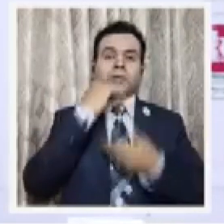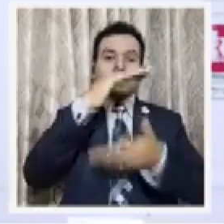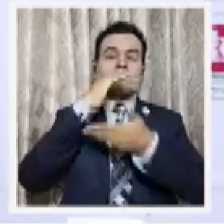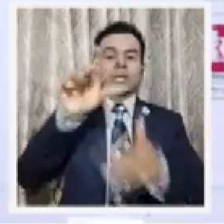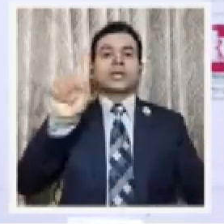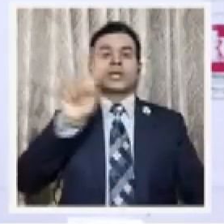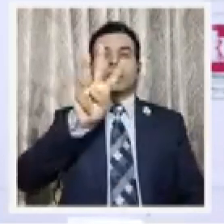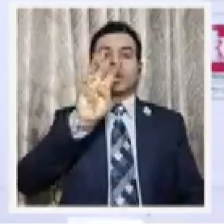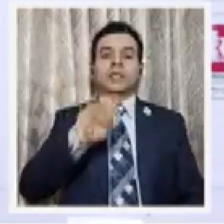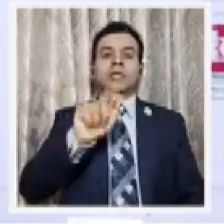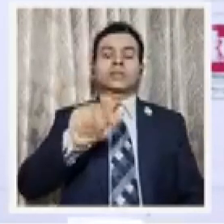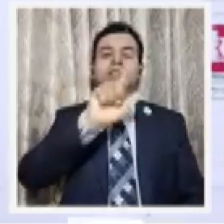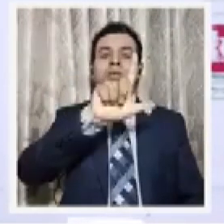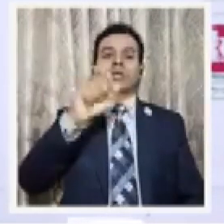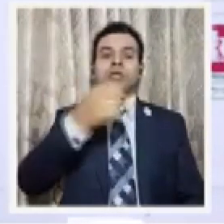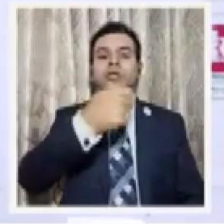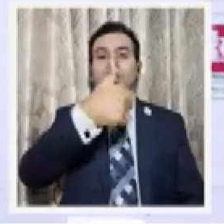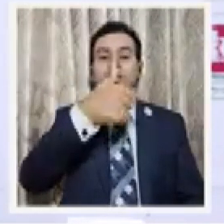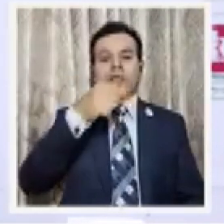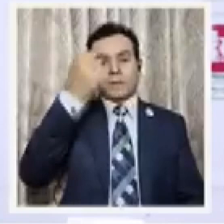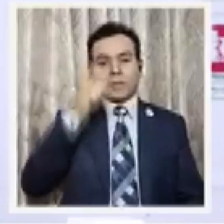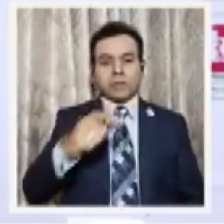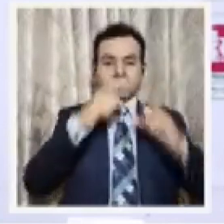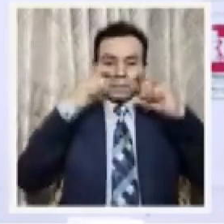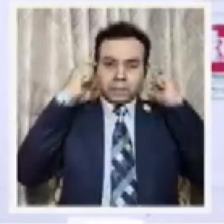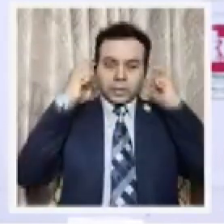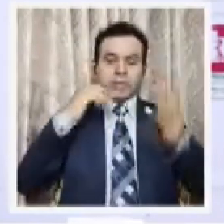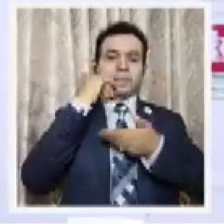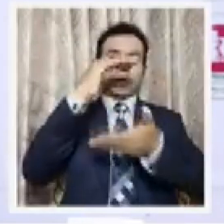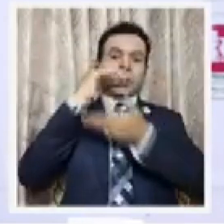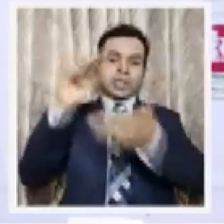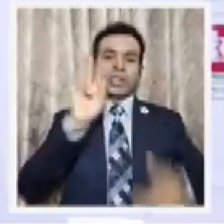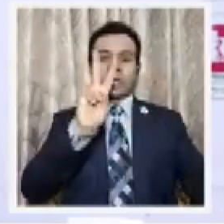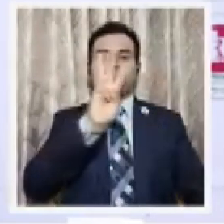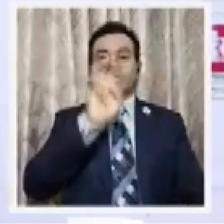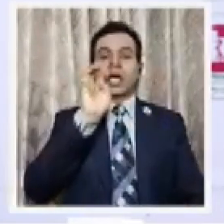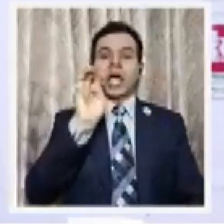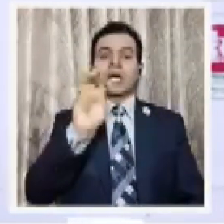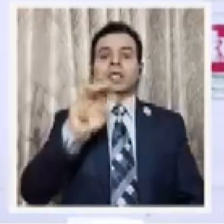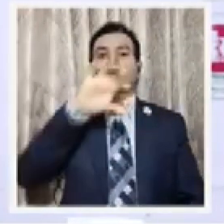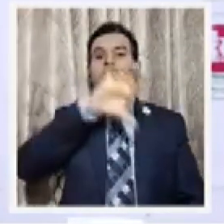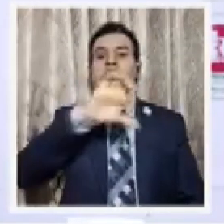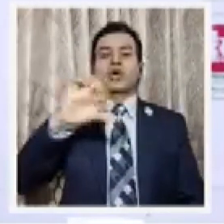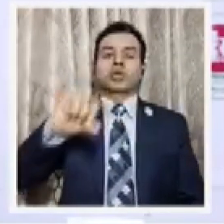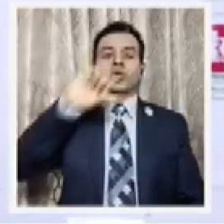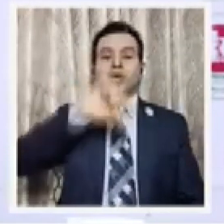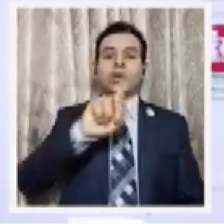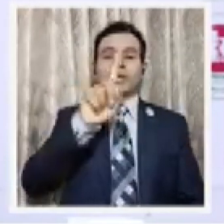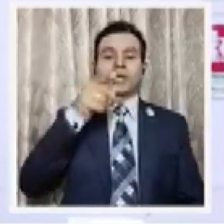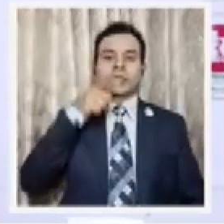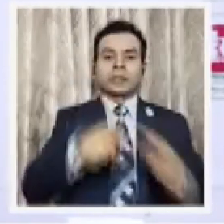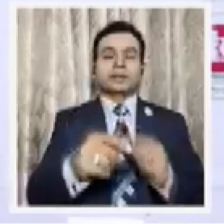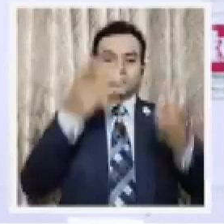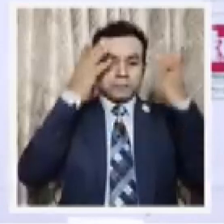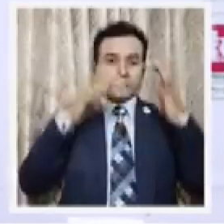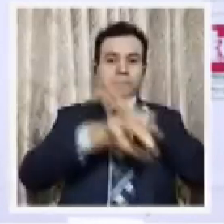সুরক্ষা সামগ্রী বিতরণের তথ্য, বিভিন্ন ক্যাটাগরির গ্লাভস 24 ঘন্টায় বিতরণ হয়েছে 13,706টি, বিভিন্ন ক্যাটাগরি এবং লেভেলের